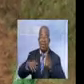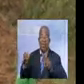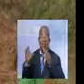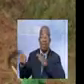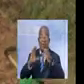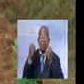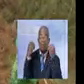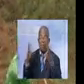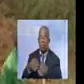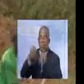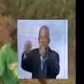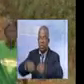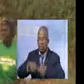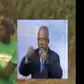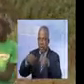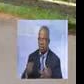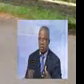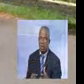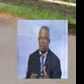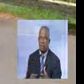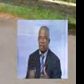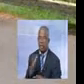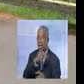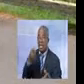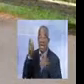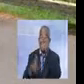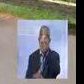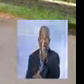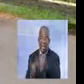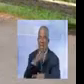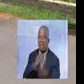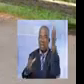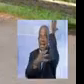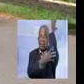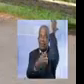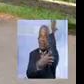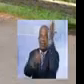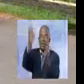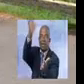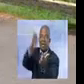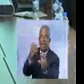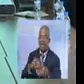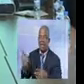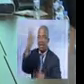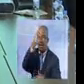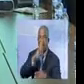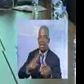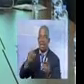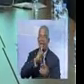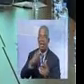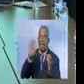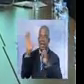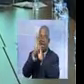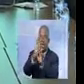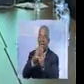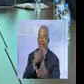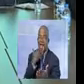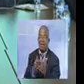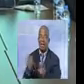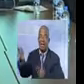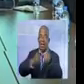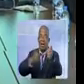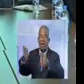qui a participé à réduire considérablement la pauvreté dans le milieu rural. Le Rwanda est aussi un exemple de bonne gouvernance,